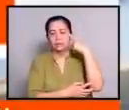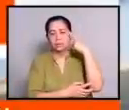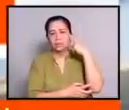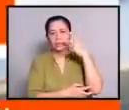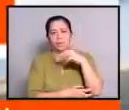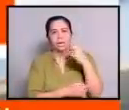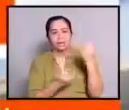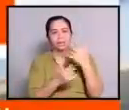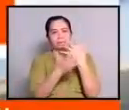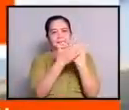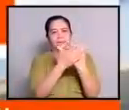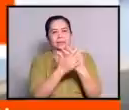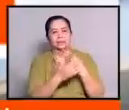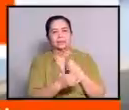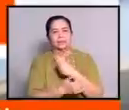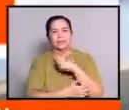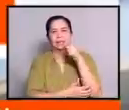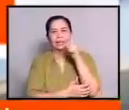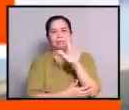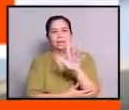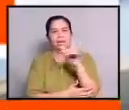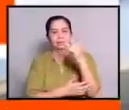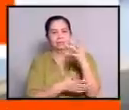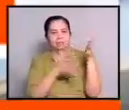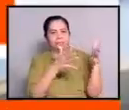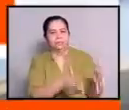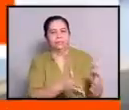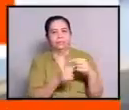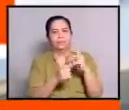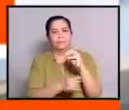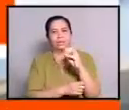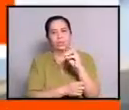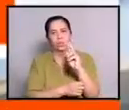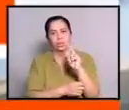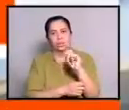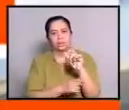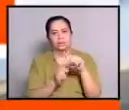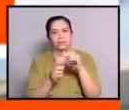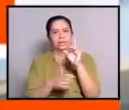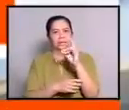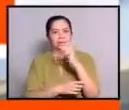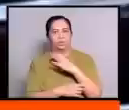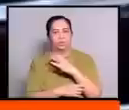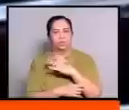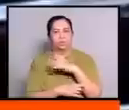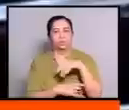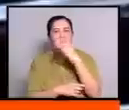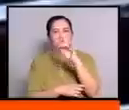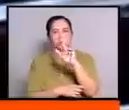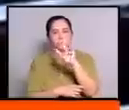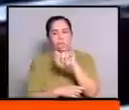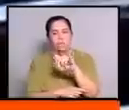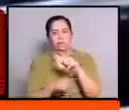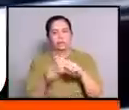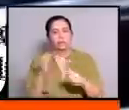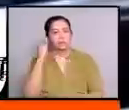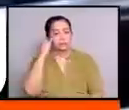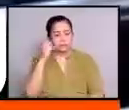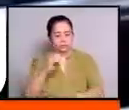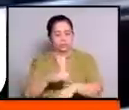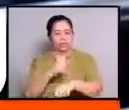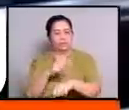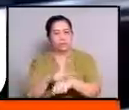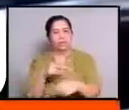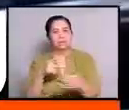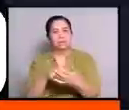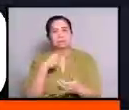at ang nakakulong ni Senadora Laila Dilima na lang ang natitirang minorya sa pagpasok ng 18th Congress sa Hulyo. Si Senador JV Ejercito naman